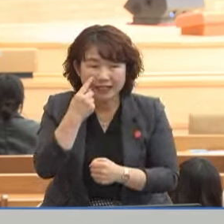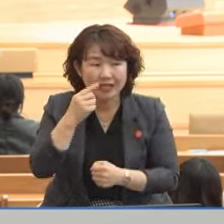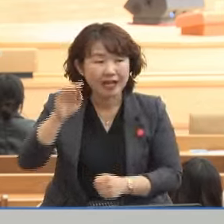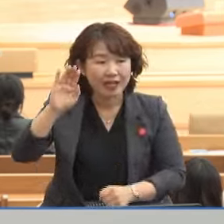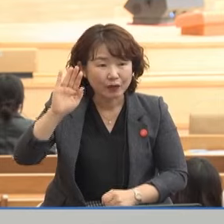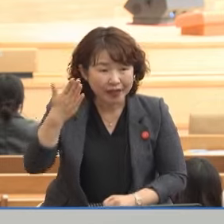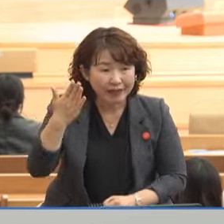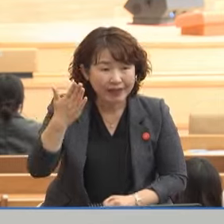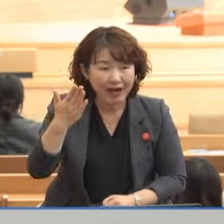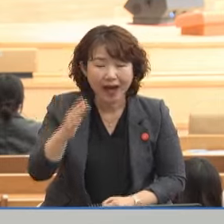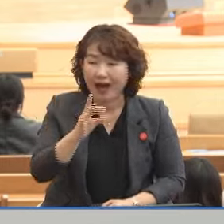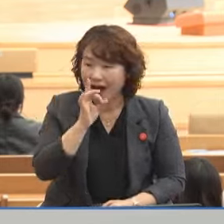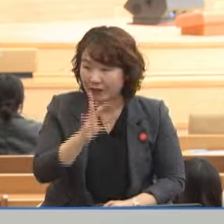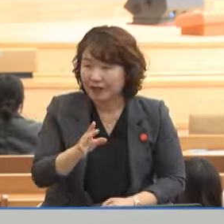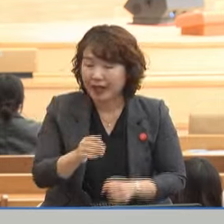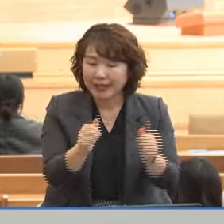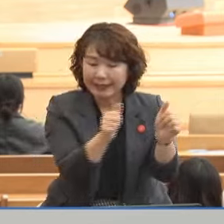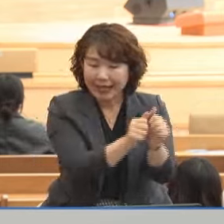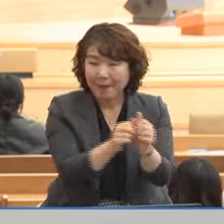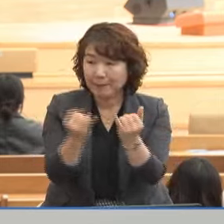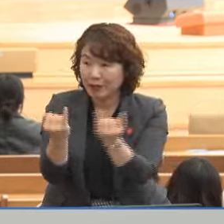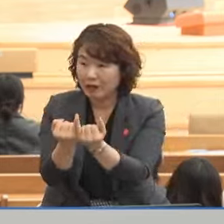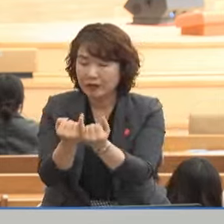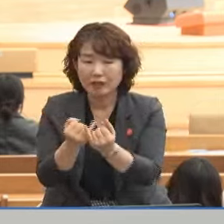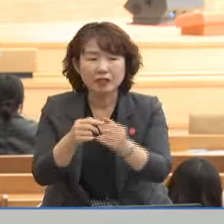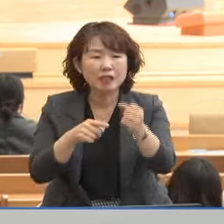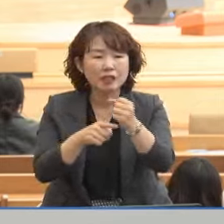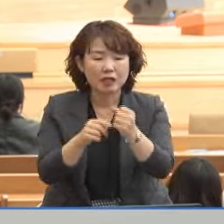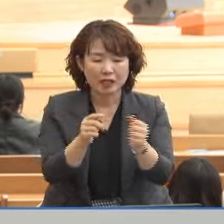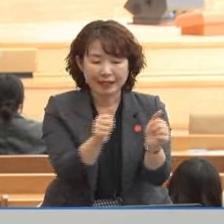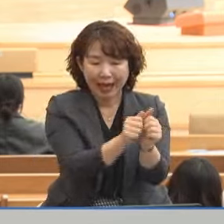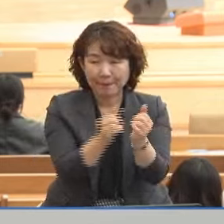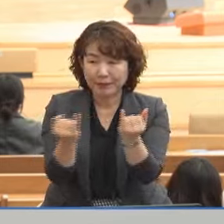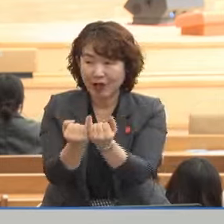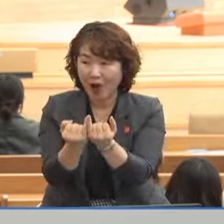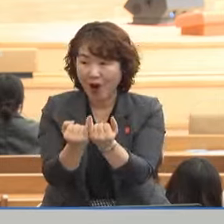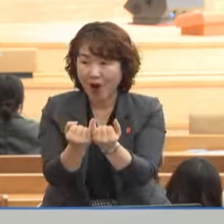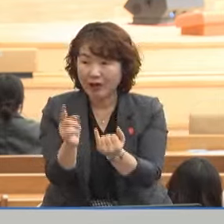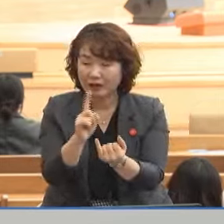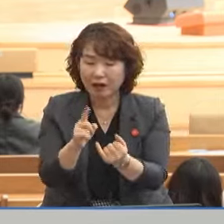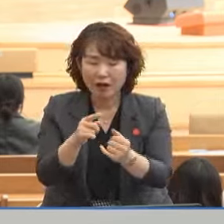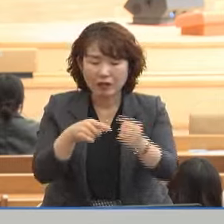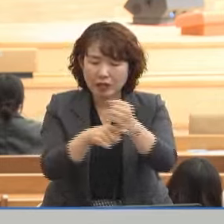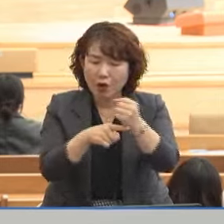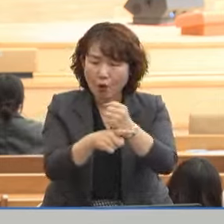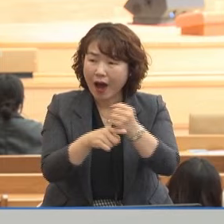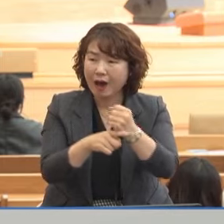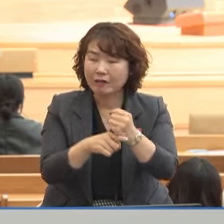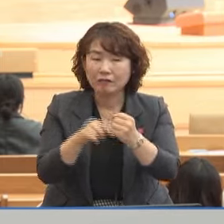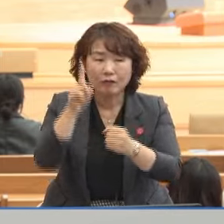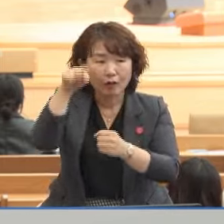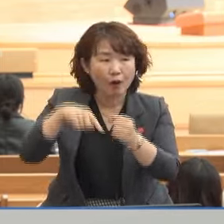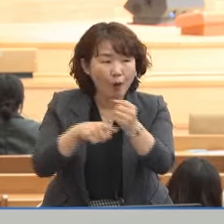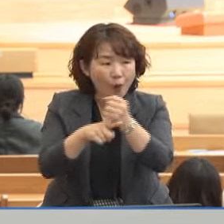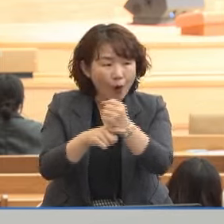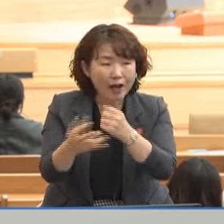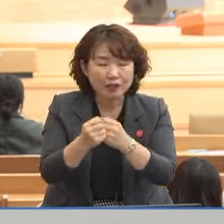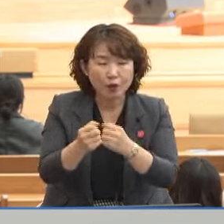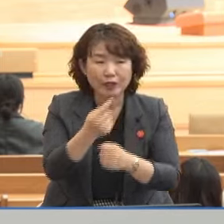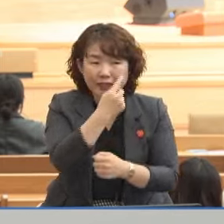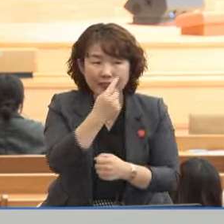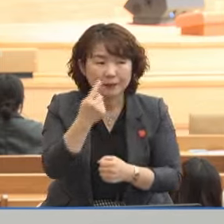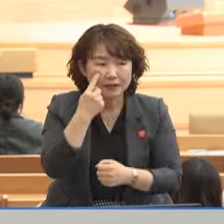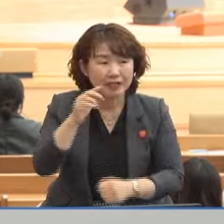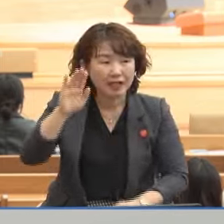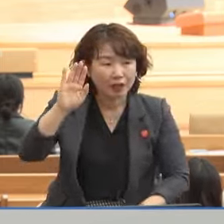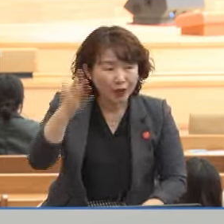보세요. 남녀로 구분되어지는 이 성은 과학적으로 입증된 것입니까? 입증이